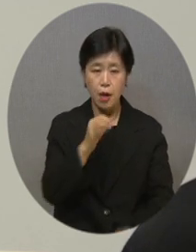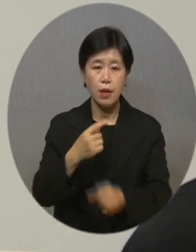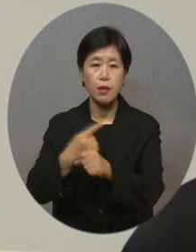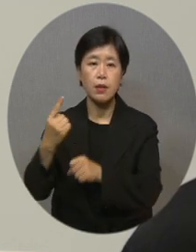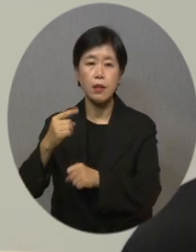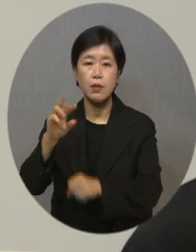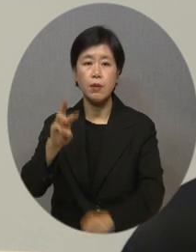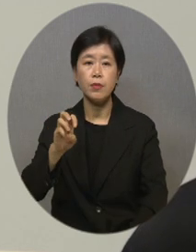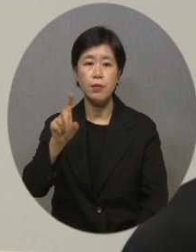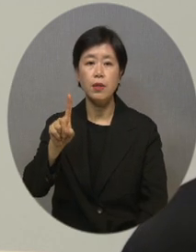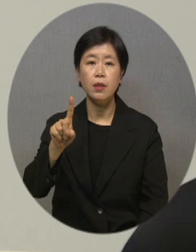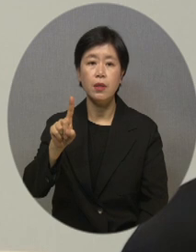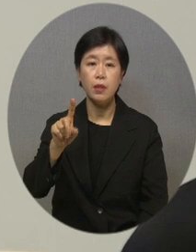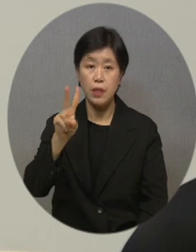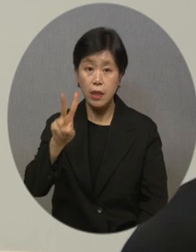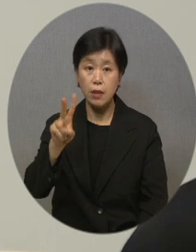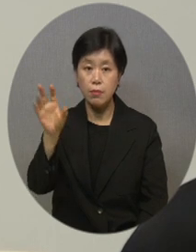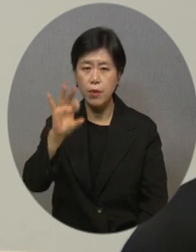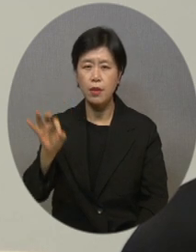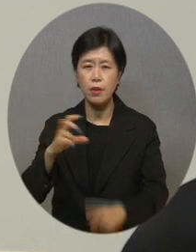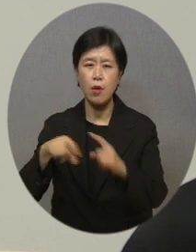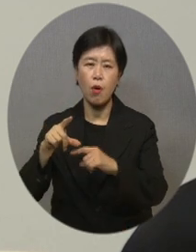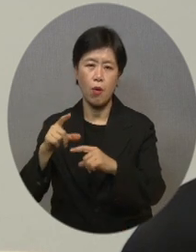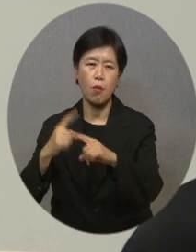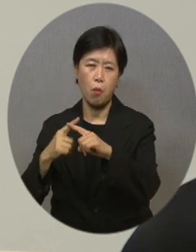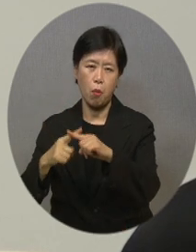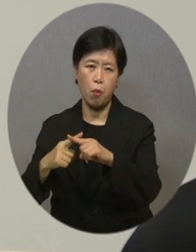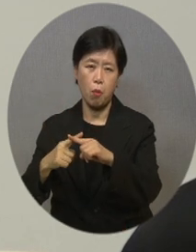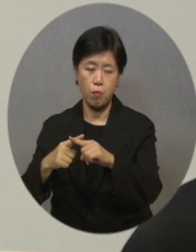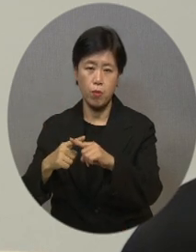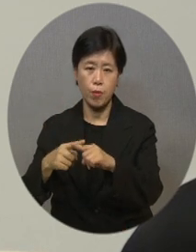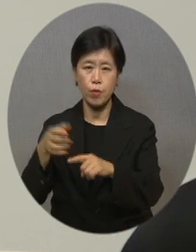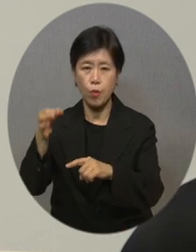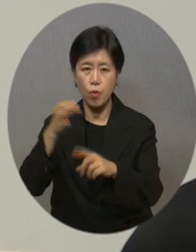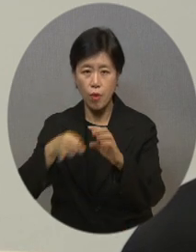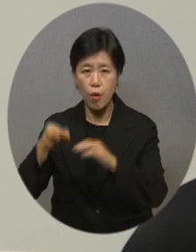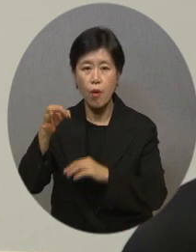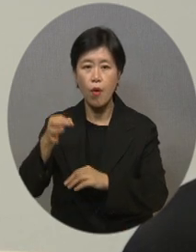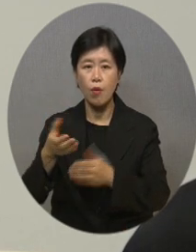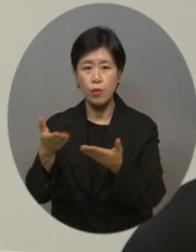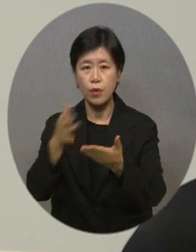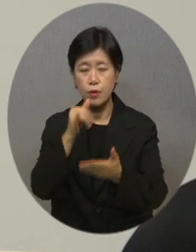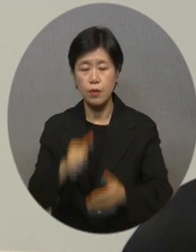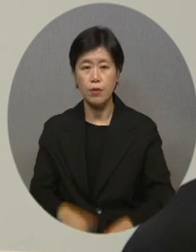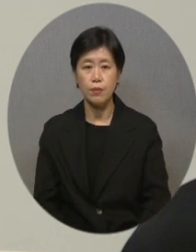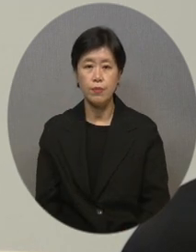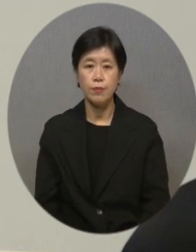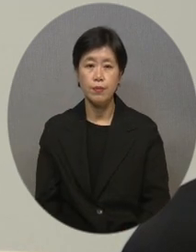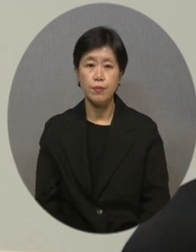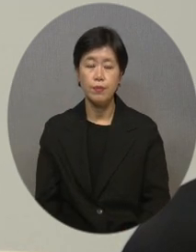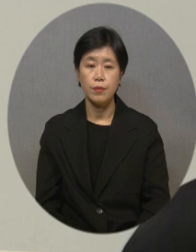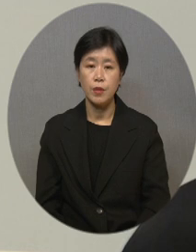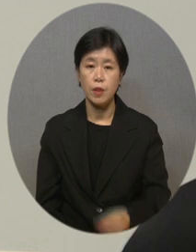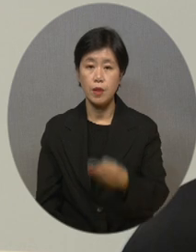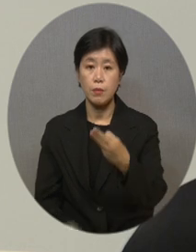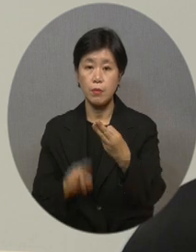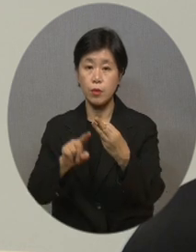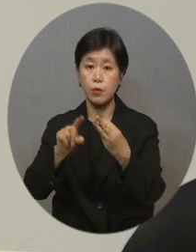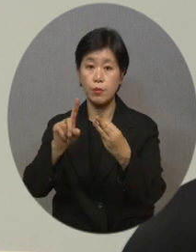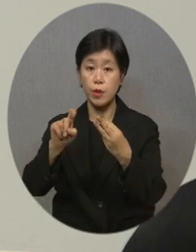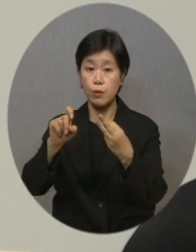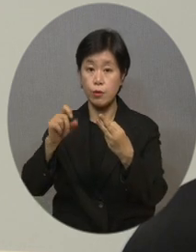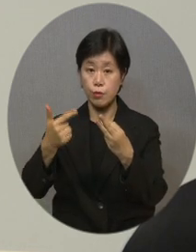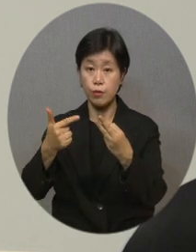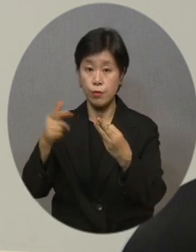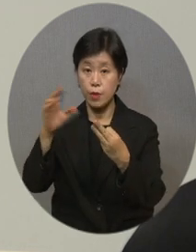요 숫자를 곱해 이 숫자가 나오게 돼 있거든요. 금년보다도 21만 3천이 늘어나가지고 정확하게는 13.16%가 늘어나게